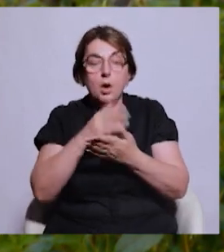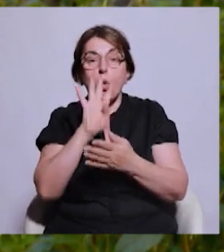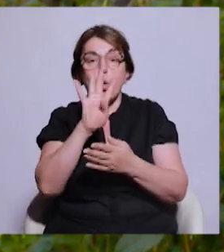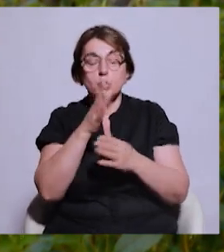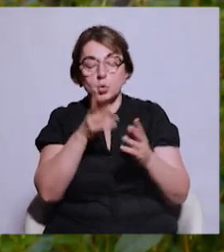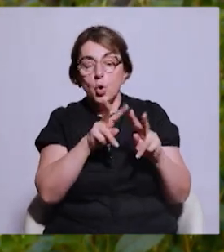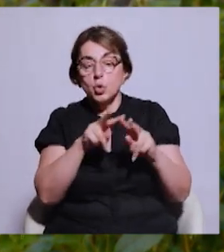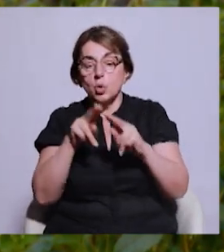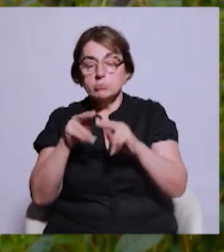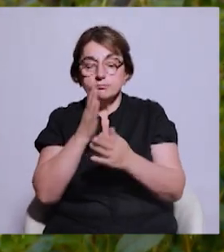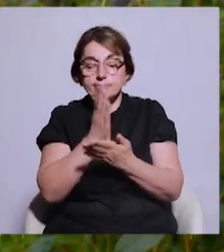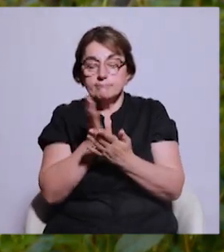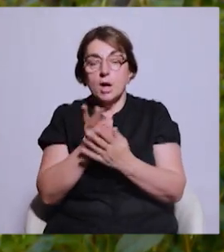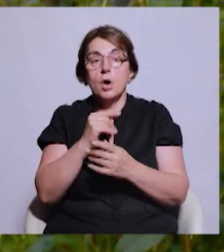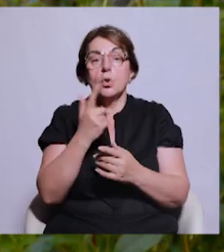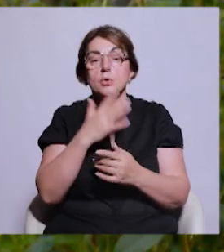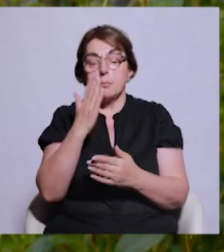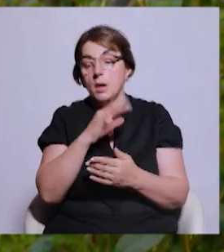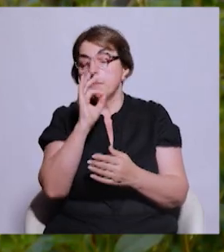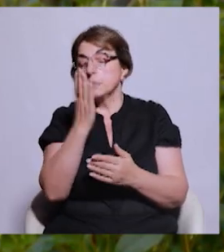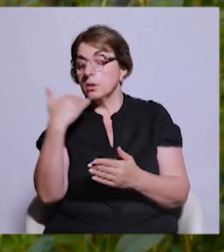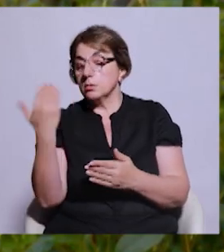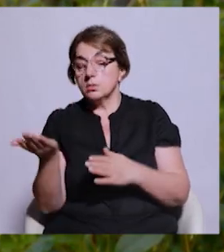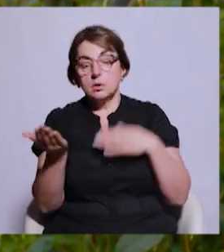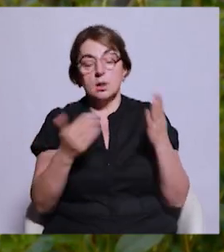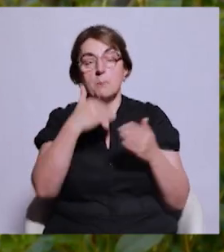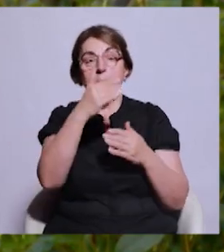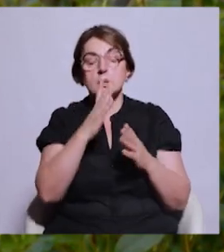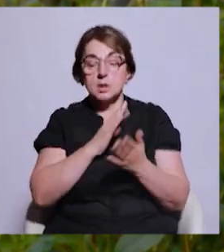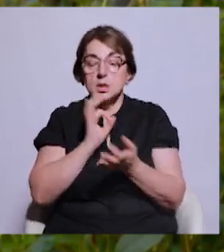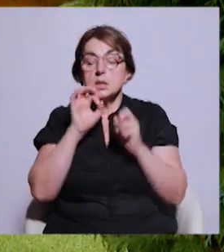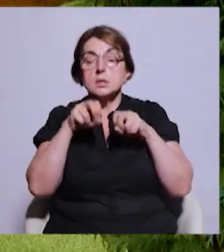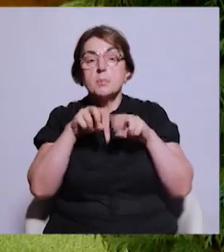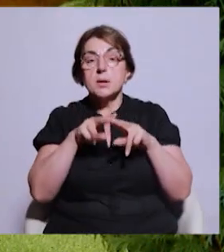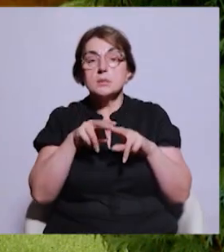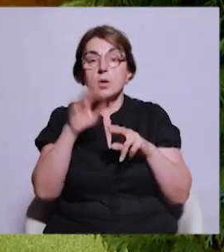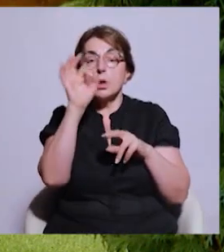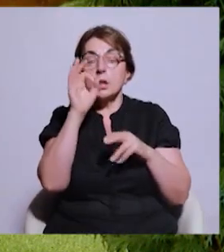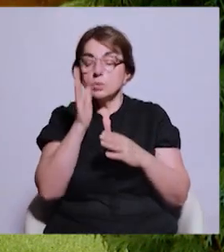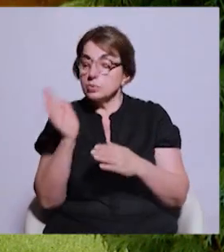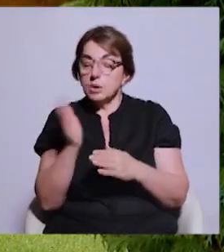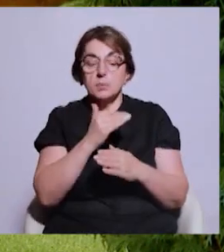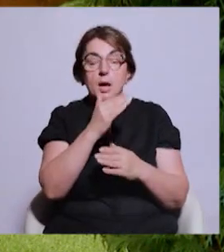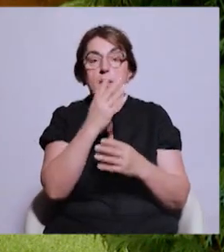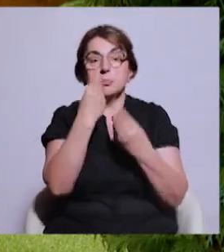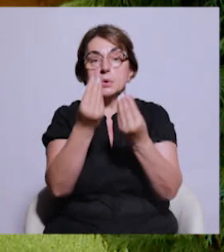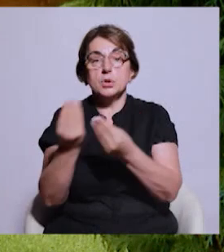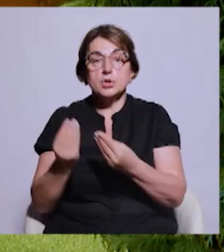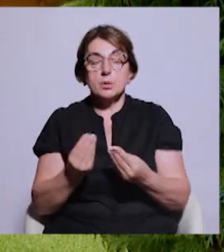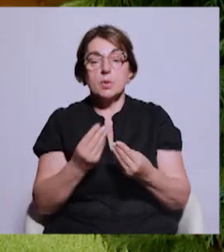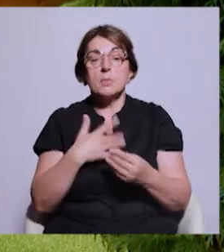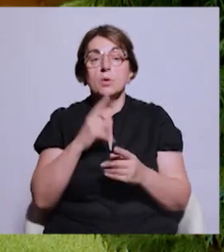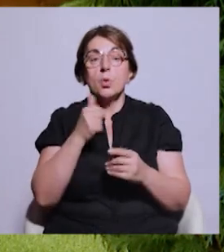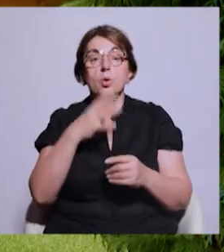4 ტოლნაწილად და თითოეულ ჰორიზონტის მხარეს რომელი გრადუსული მაჩვენებელი აქვს მინიჭებული. მე ეხლა მინდა